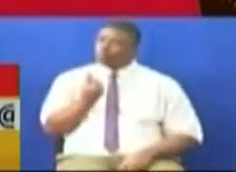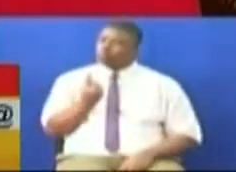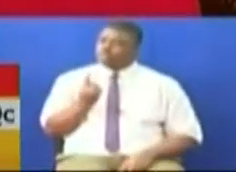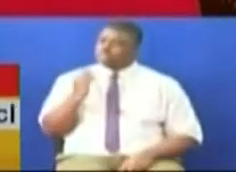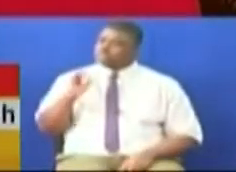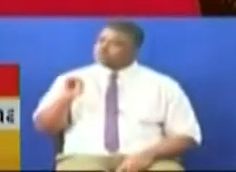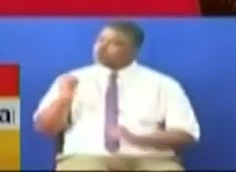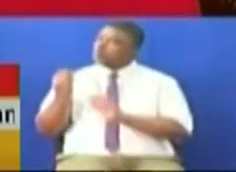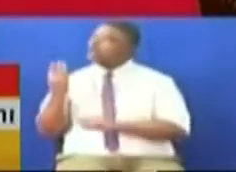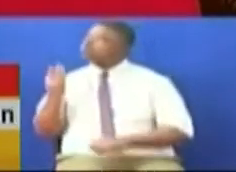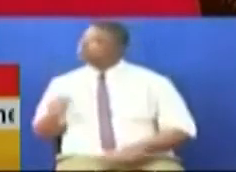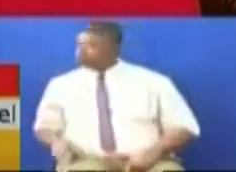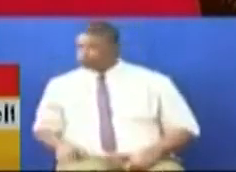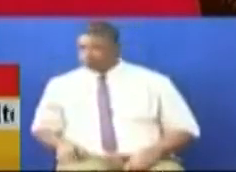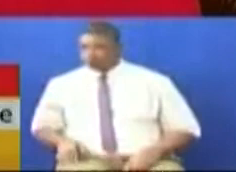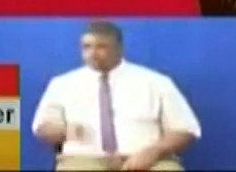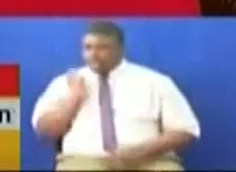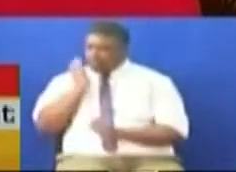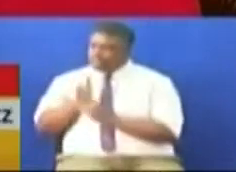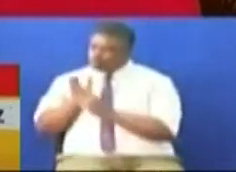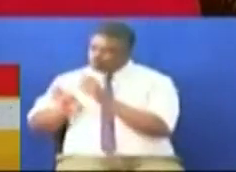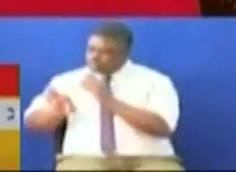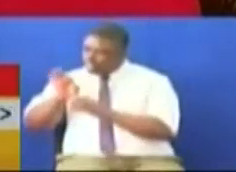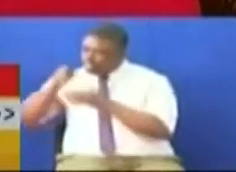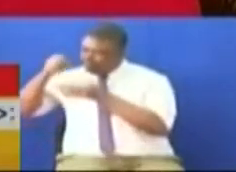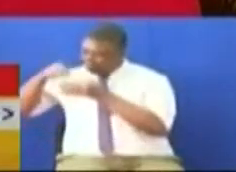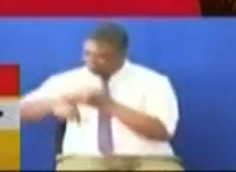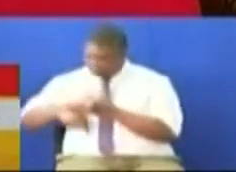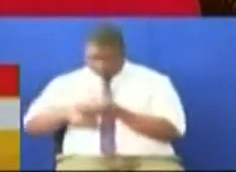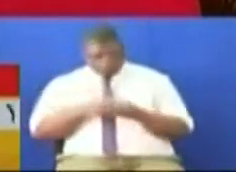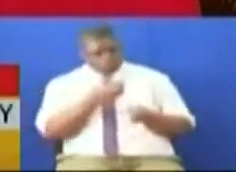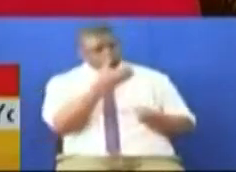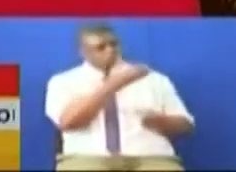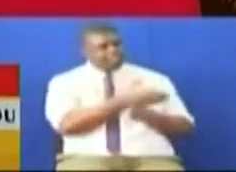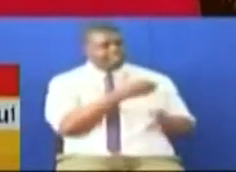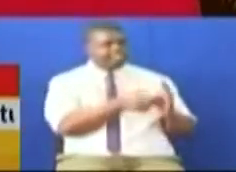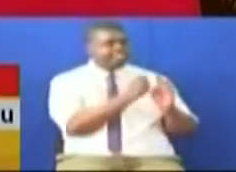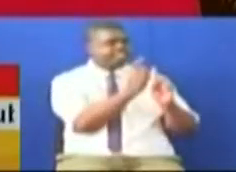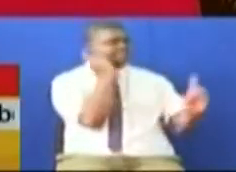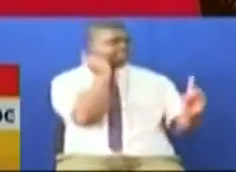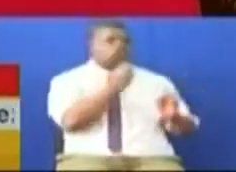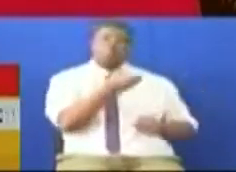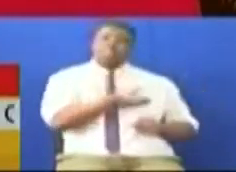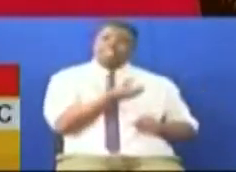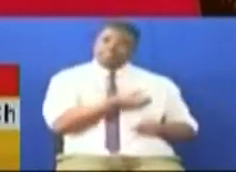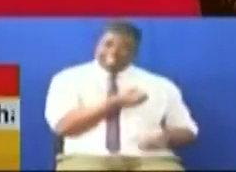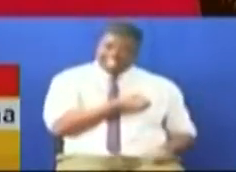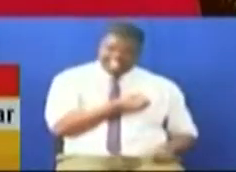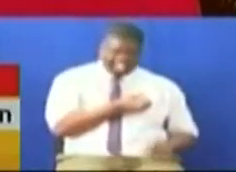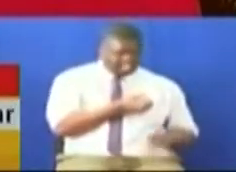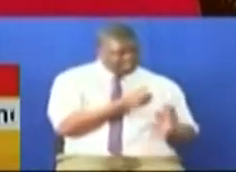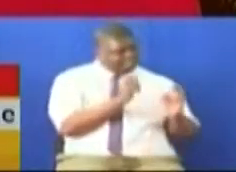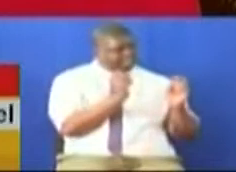1.083 kwa ajili ya usanifu na ujenzi wa mkondo wa umeme katika vijiji